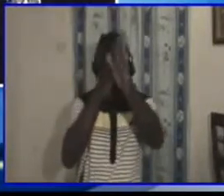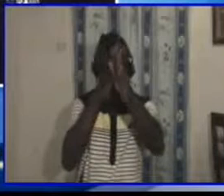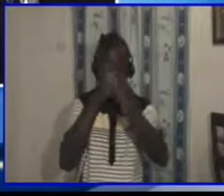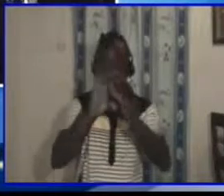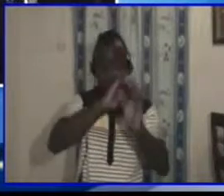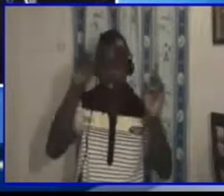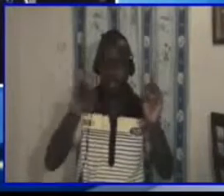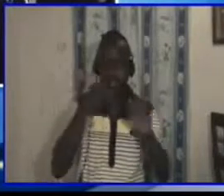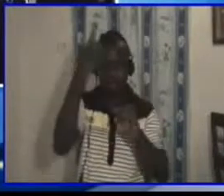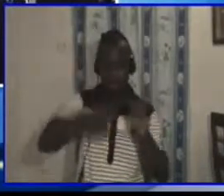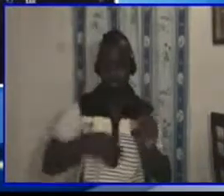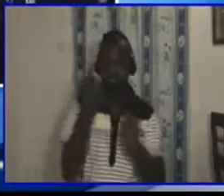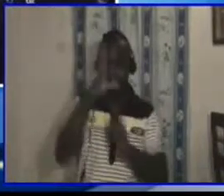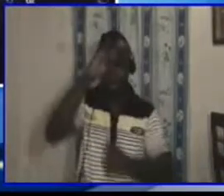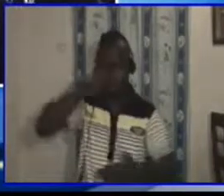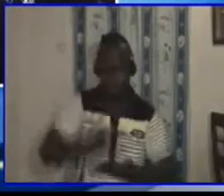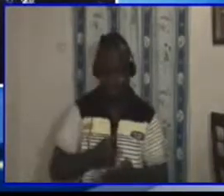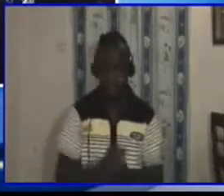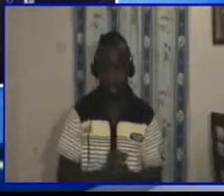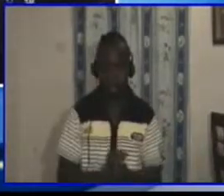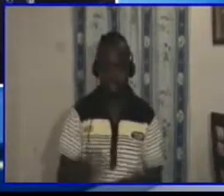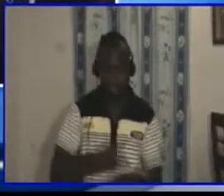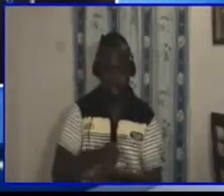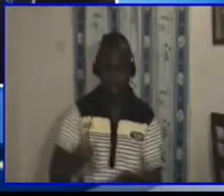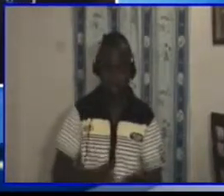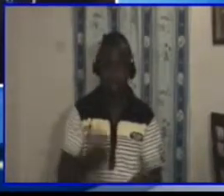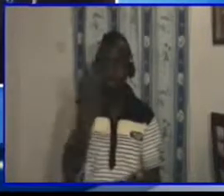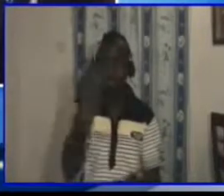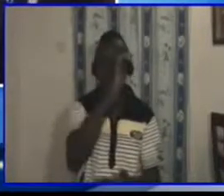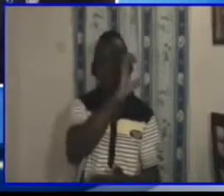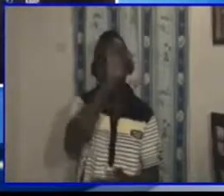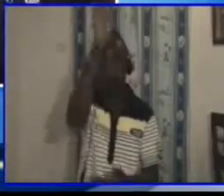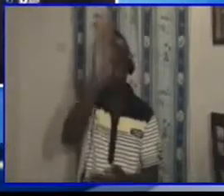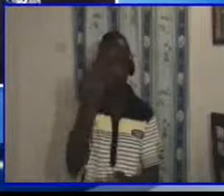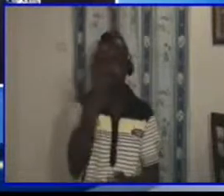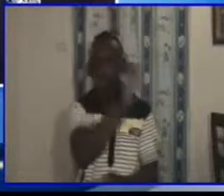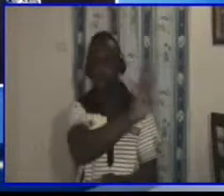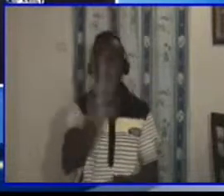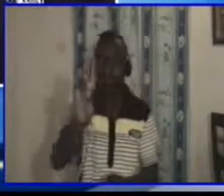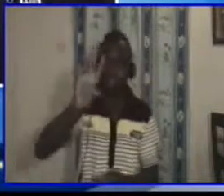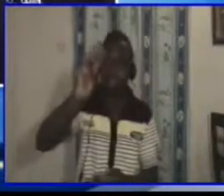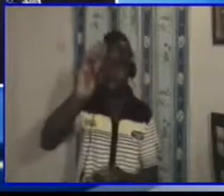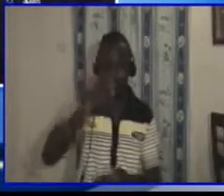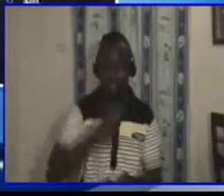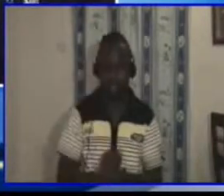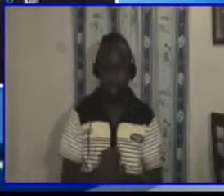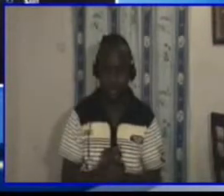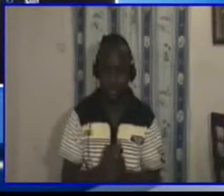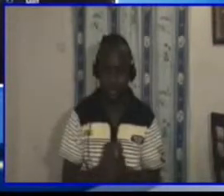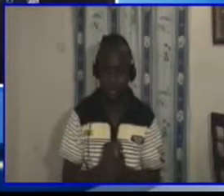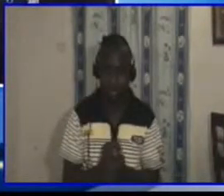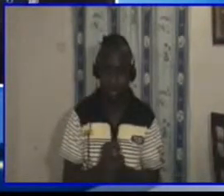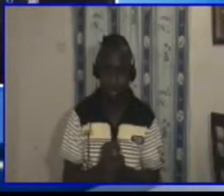io sarò per noi un padre ed egli mi sarà figliolo salmo due